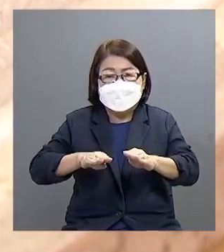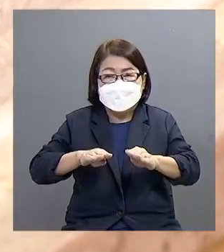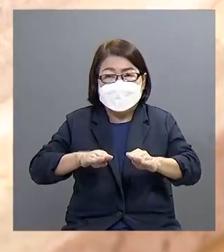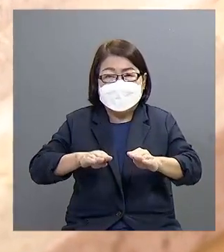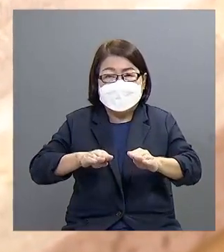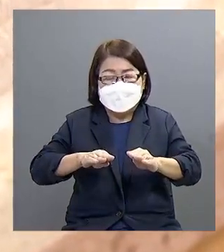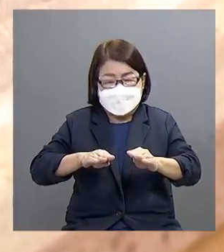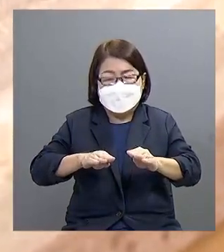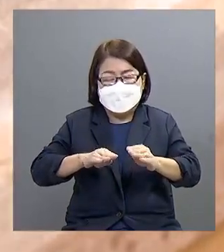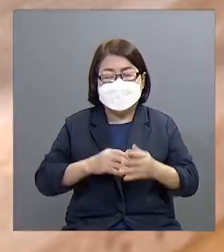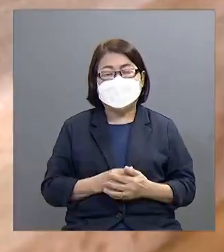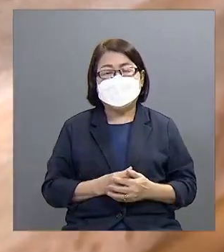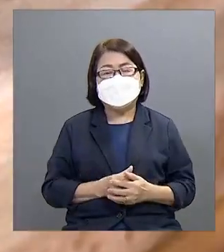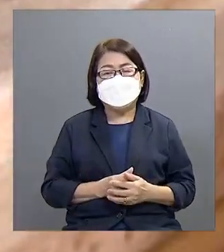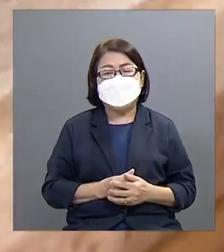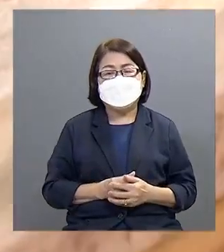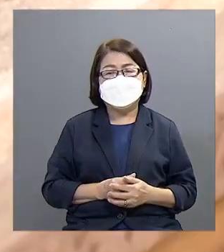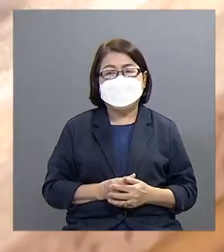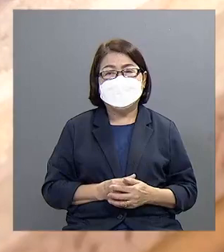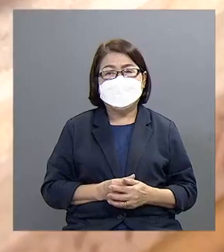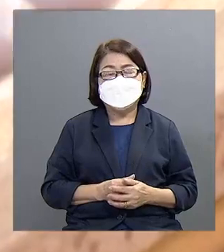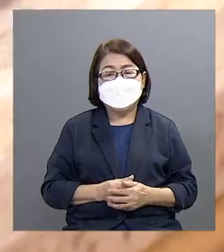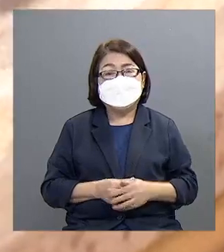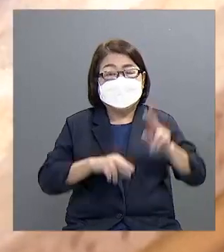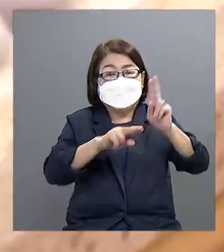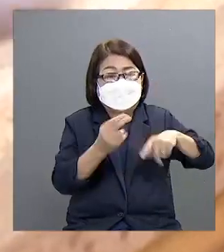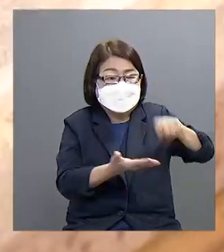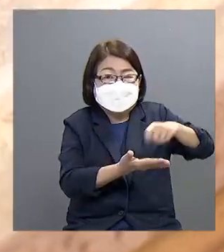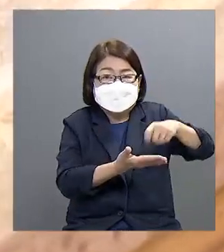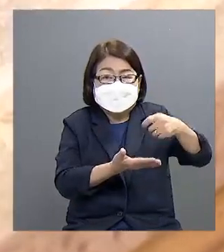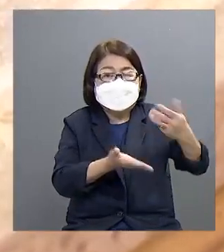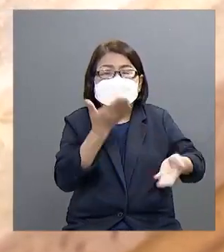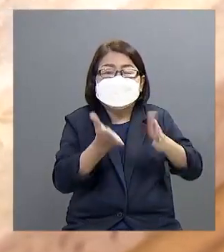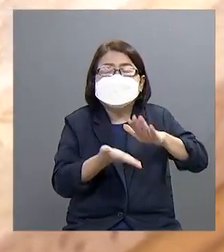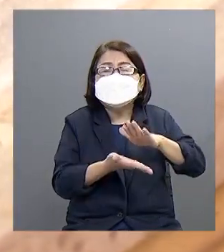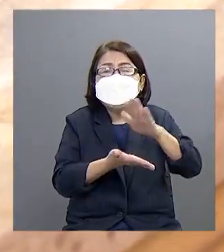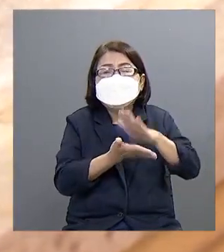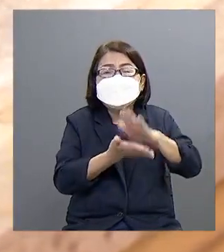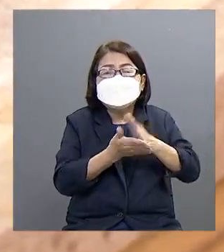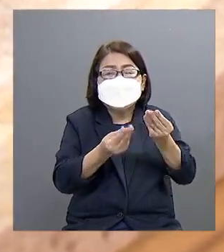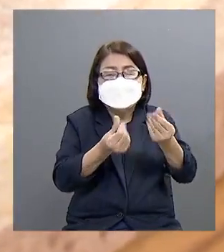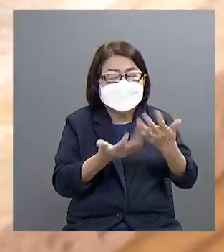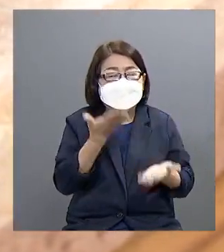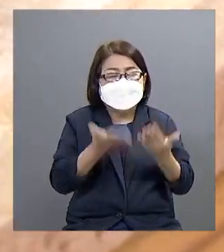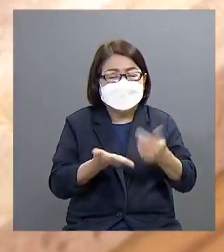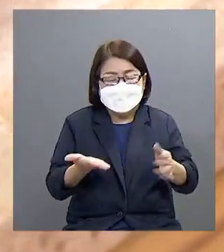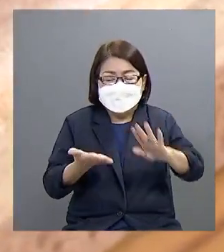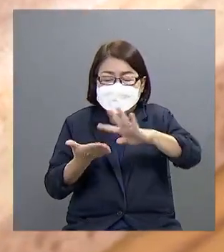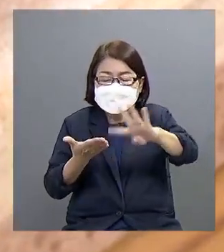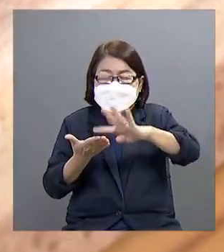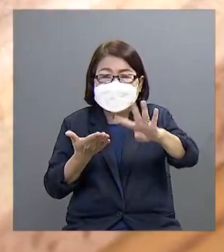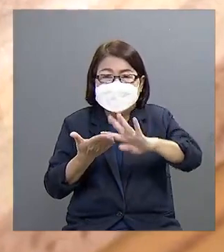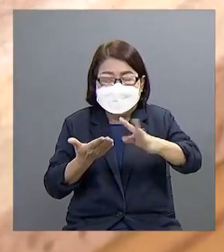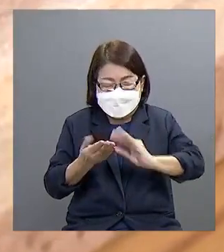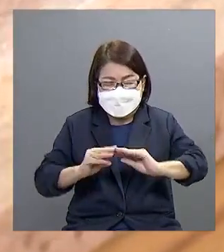ะแล้วก็ใช้ไข่จะเป็นแป้งเปียกก็ได้ค่ะทาไว้ด้านบนหลังจากนั้นเราก็จะหมุนปอเปี๊ยะค่ะ